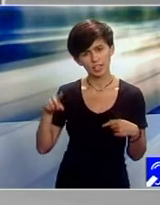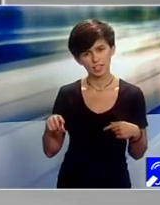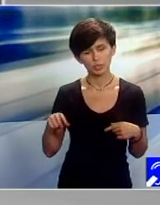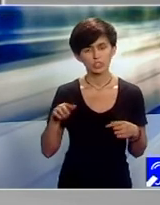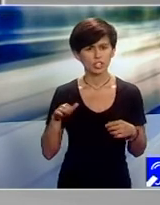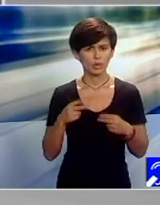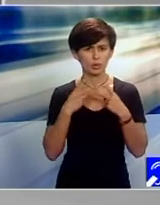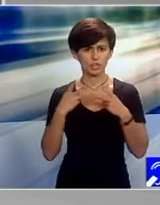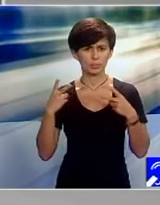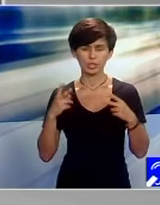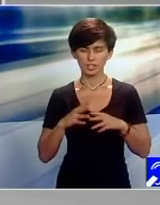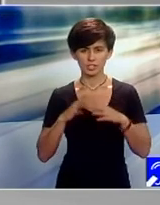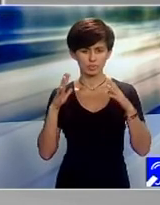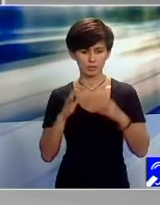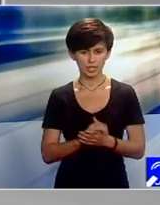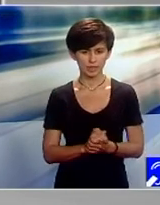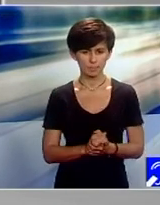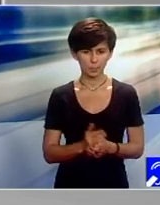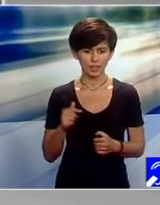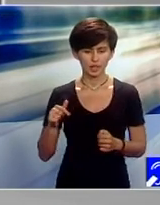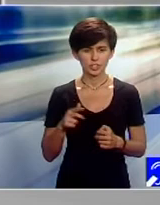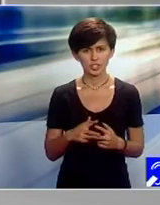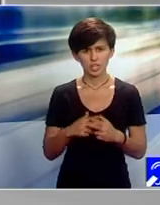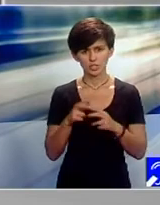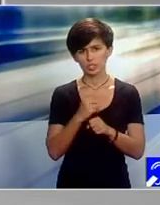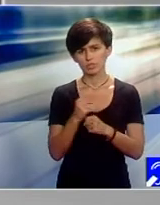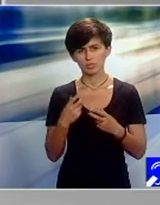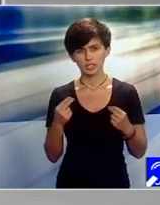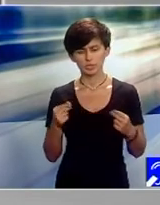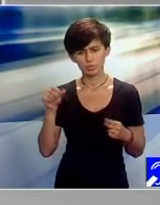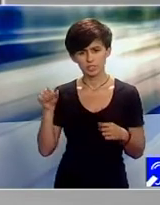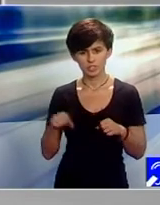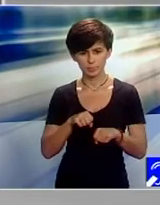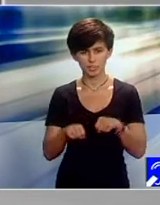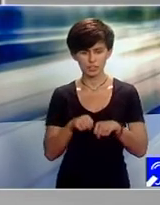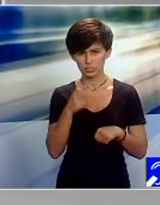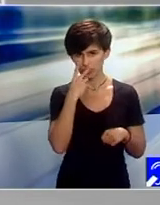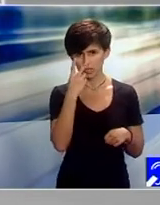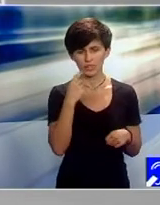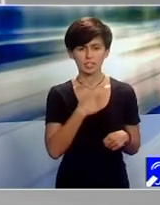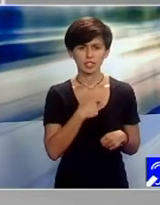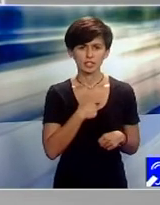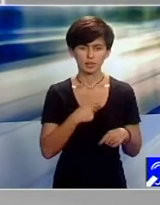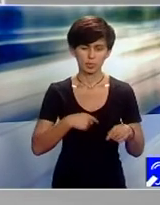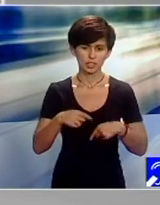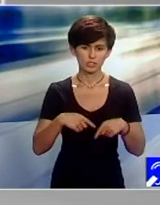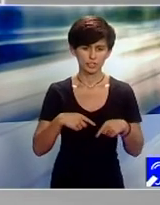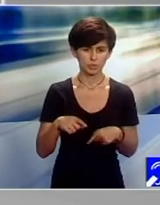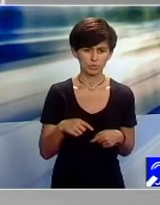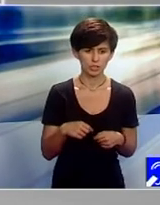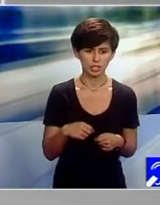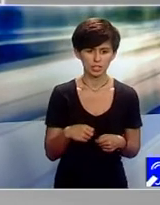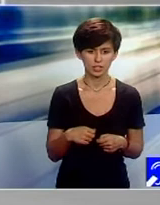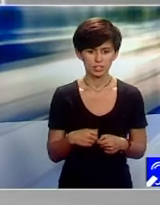mai mare. Și ajută foarte mulți bicicliști să vadă că se poate totuși circula și să își